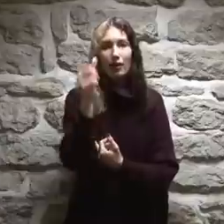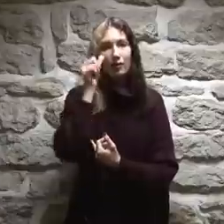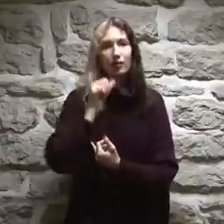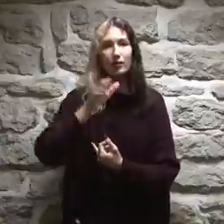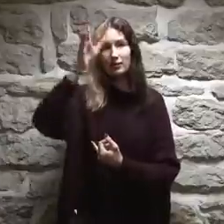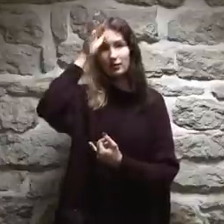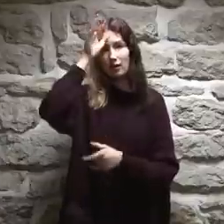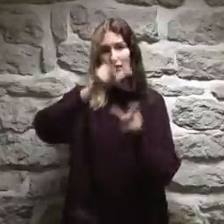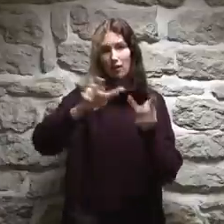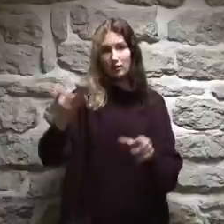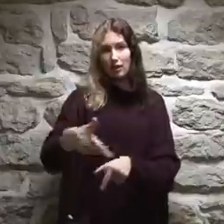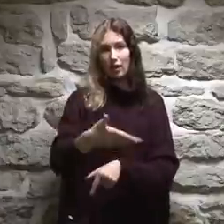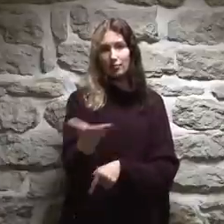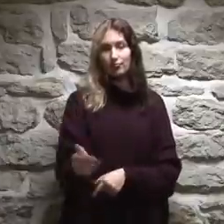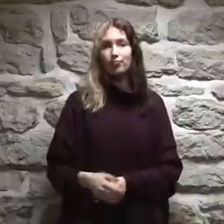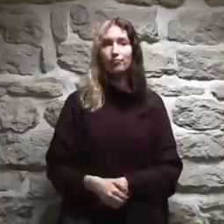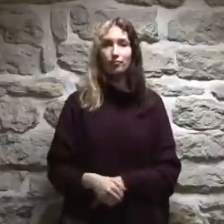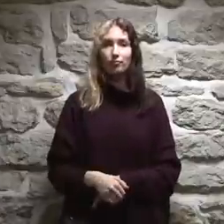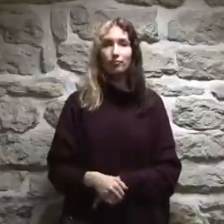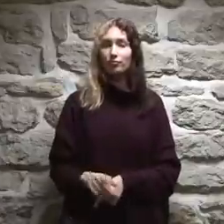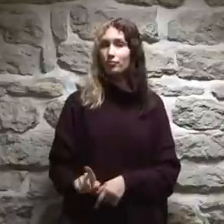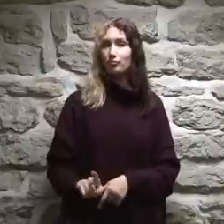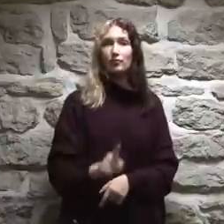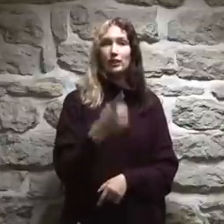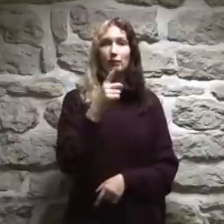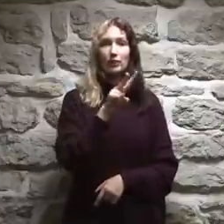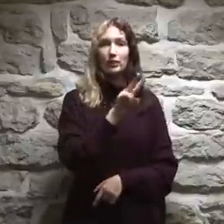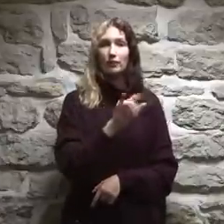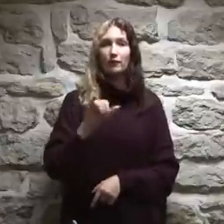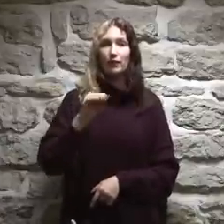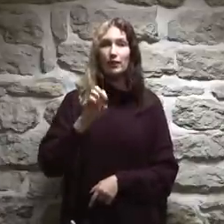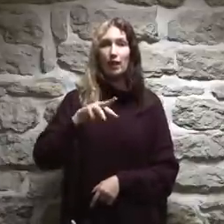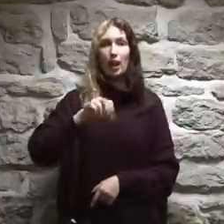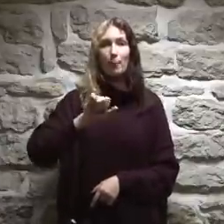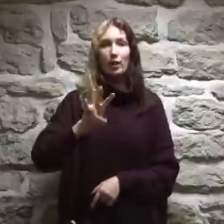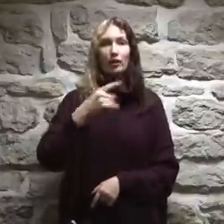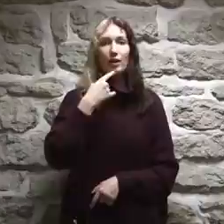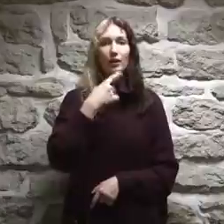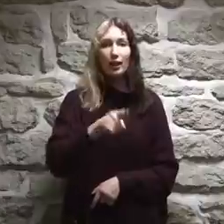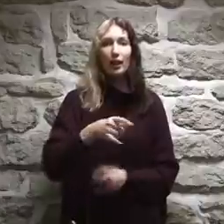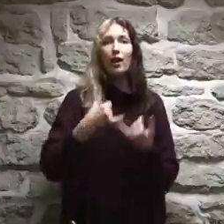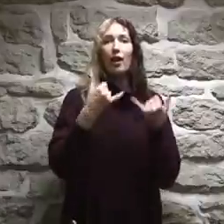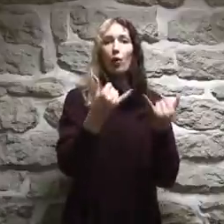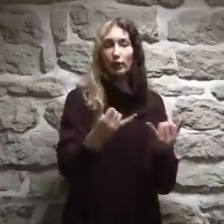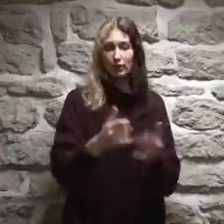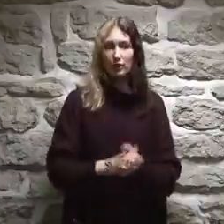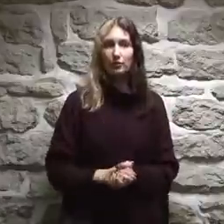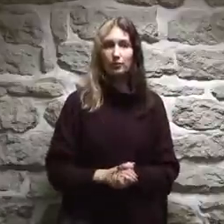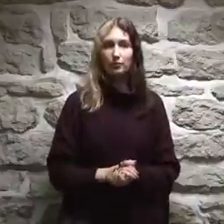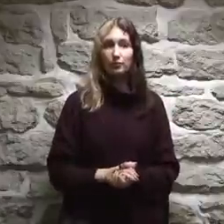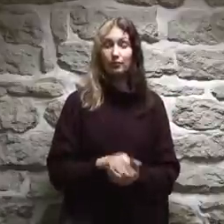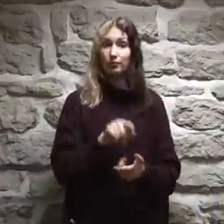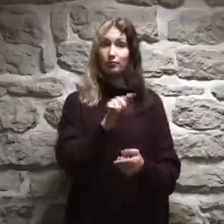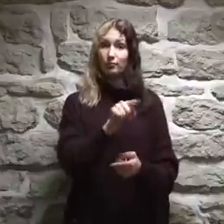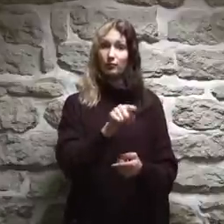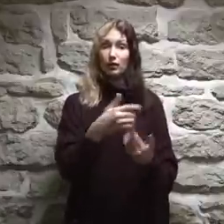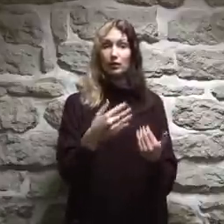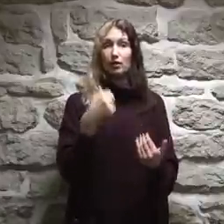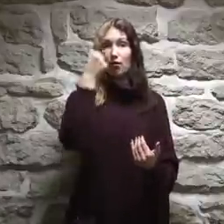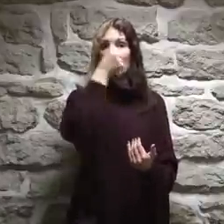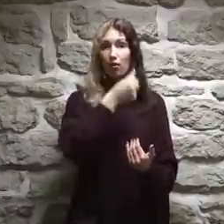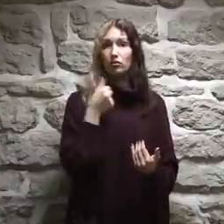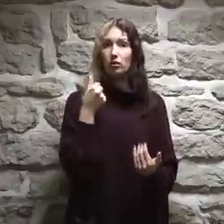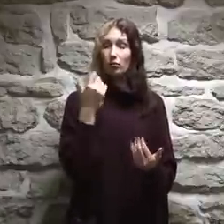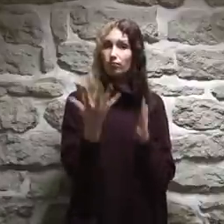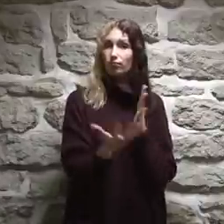naisteadlastele. Alustame kõigepealt Viidemanni keeleauhinnast. Viidemanni keeleauhinna saab selle